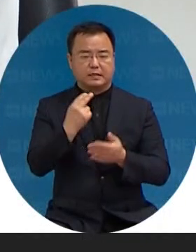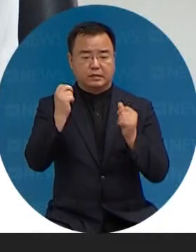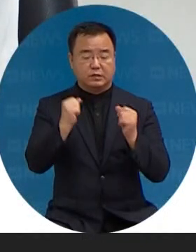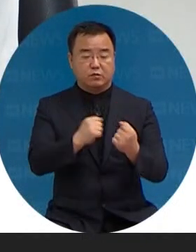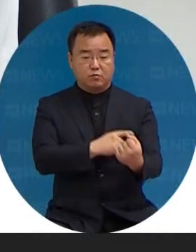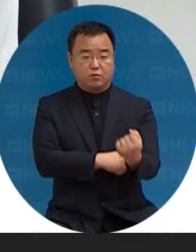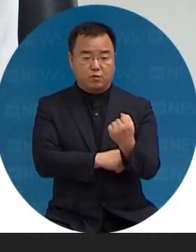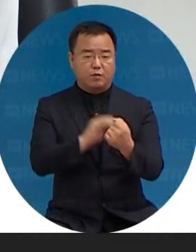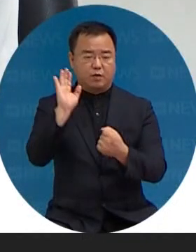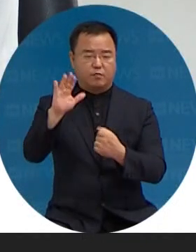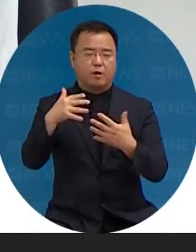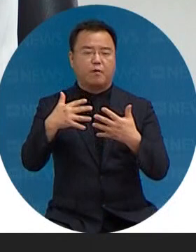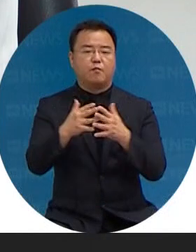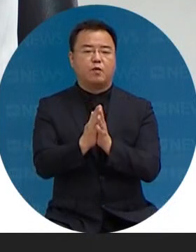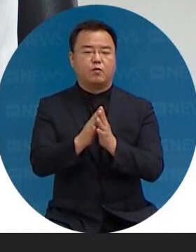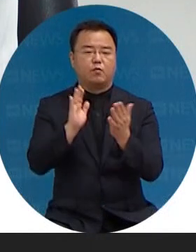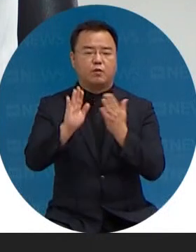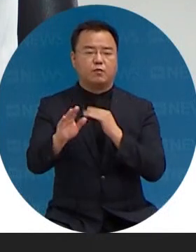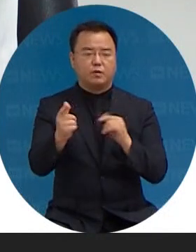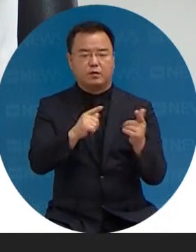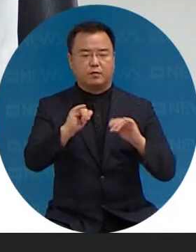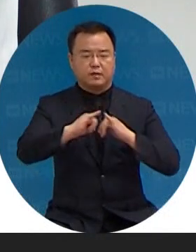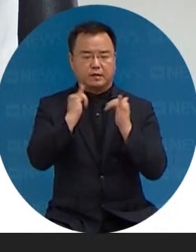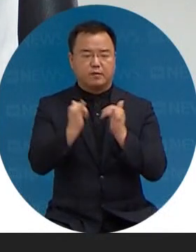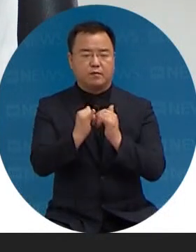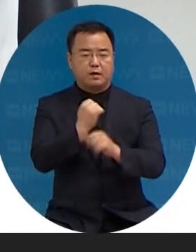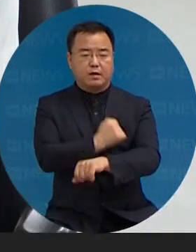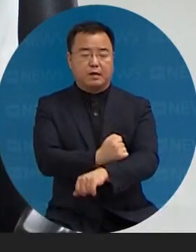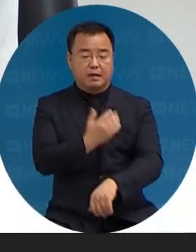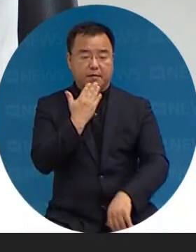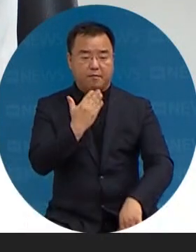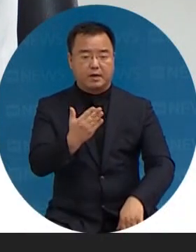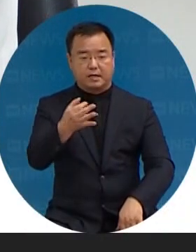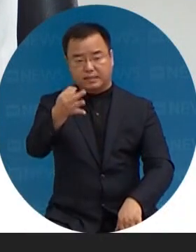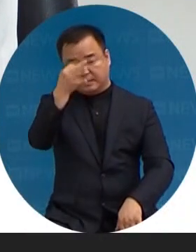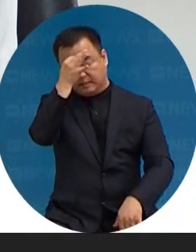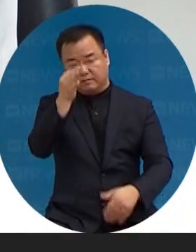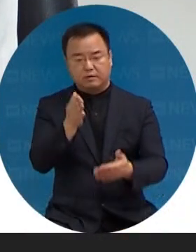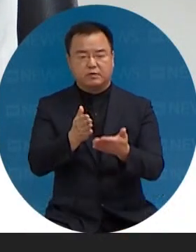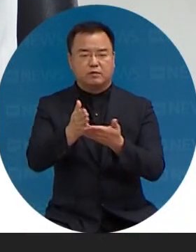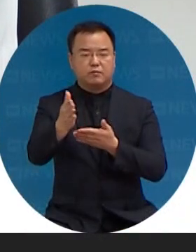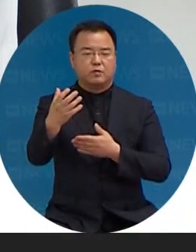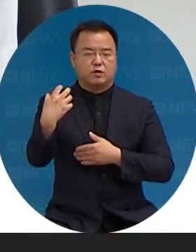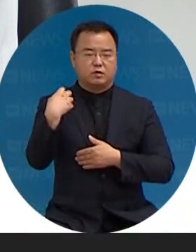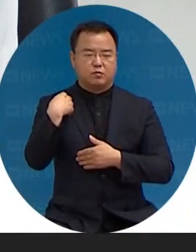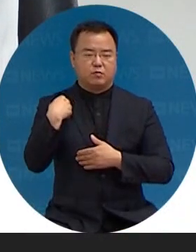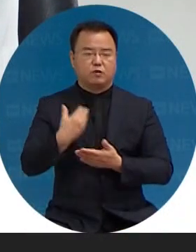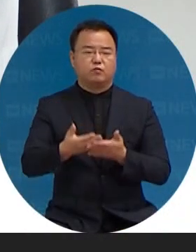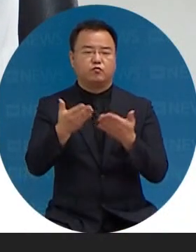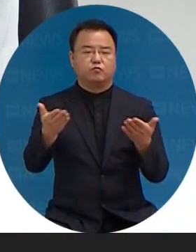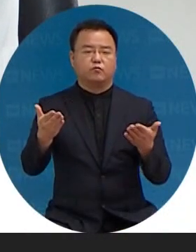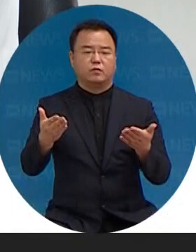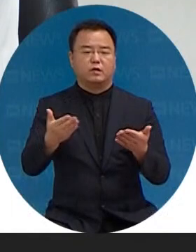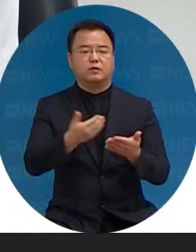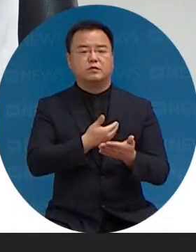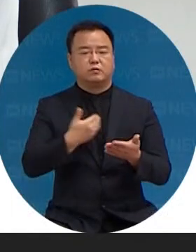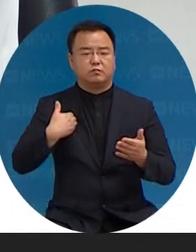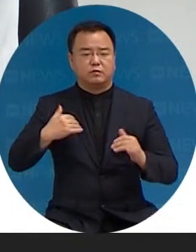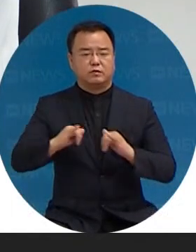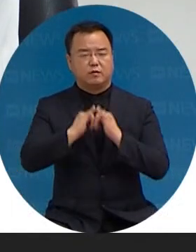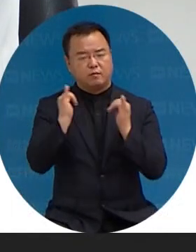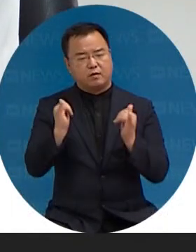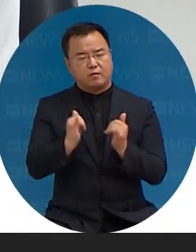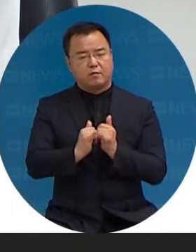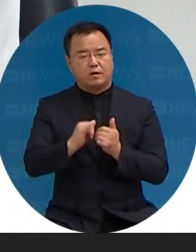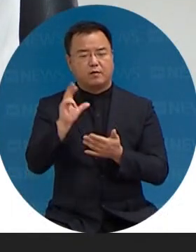그 분들의 다양한 사이에 공헌할 수 있는 적절한 기능적 전문성이 있는 역할이 죽어 줘서 충분히 어